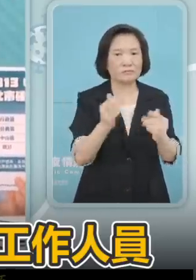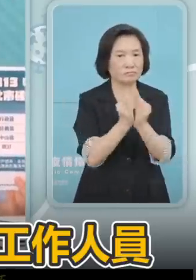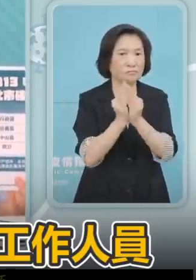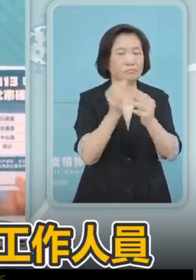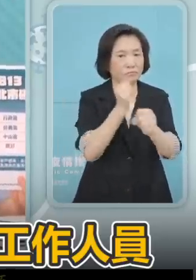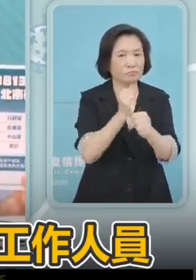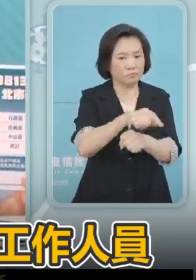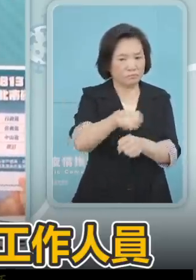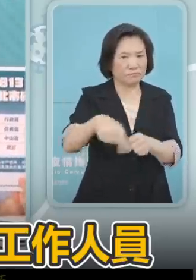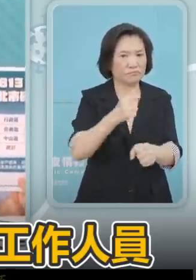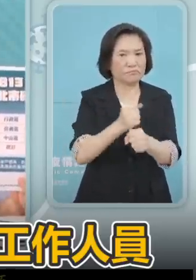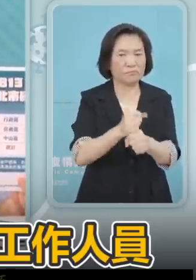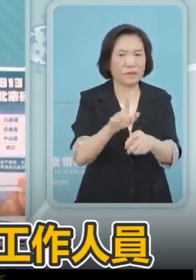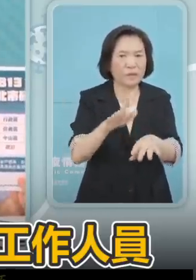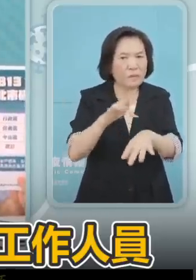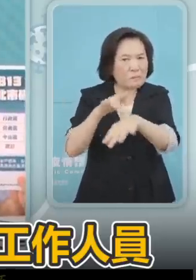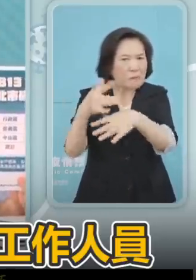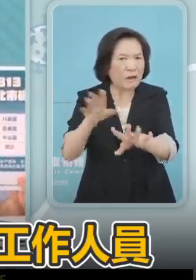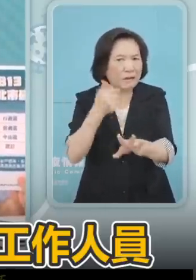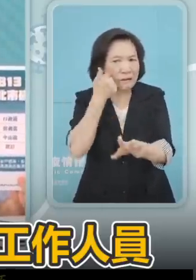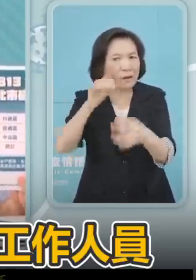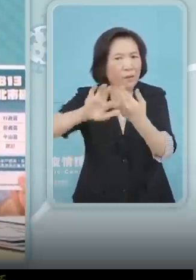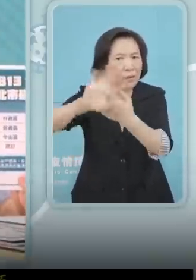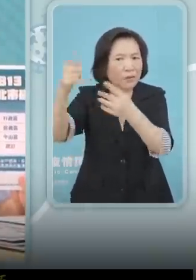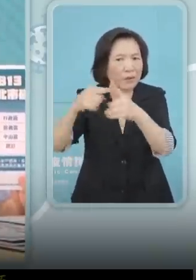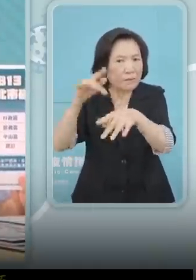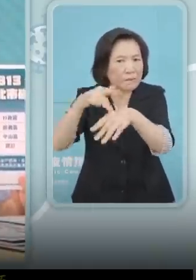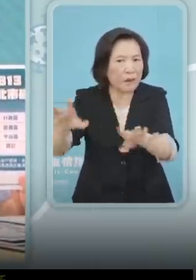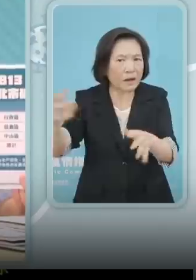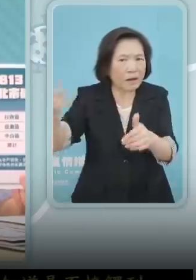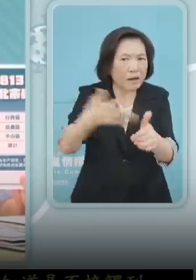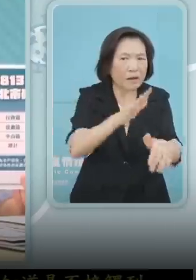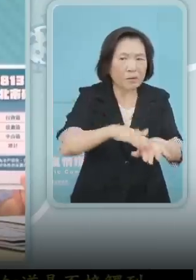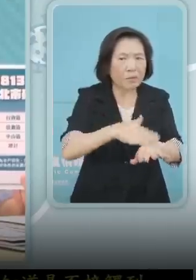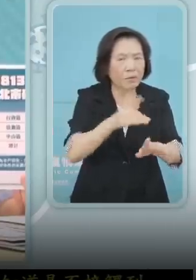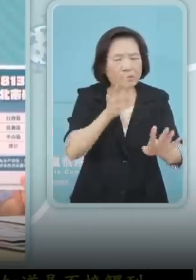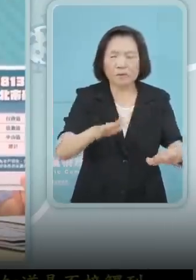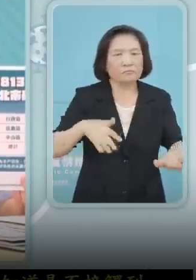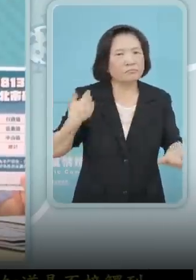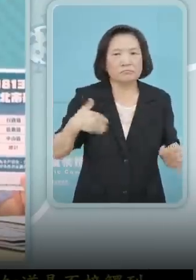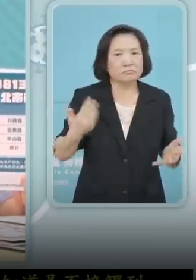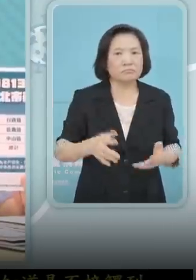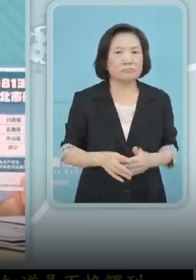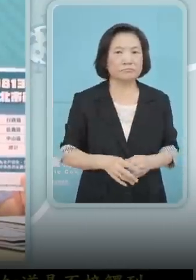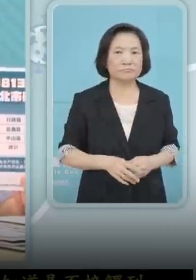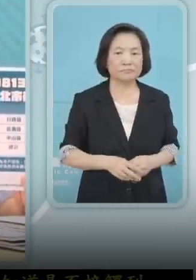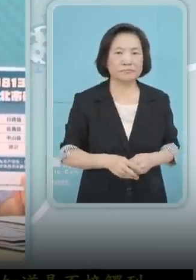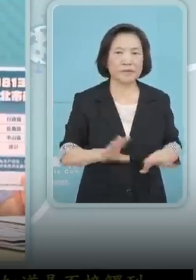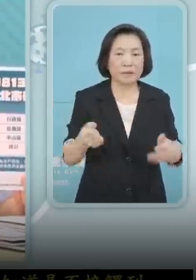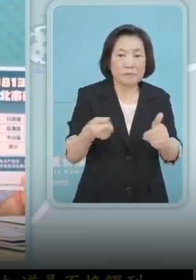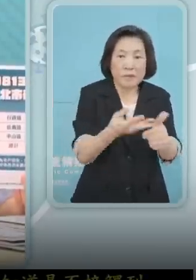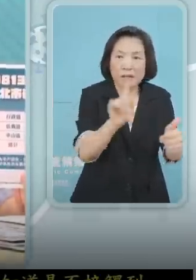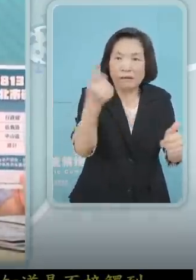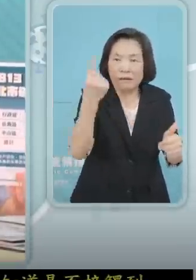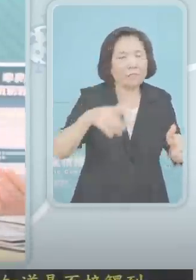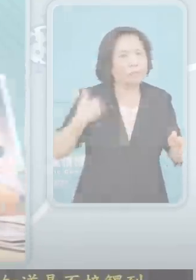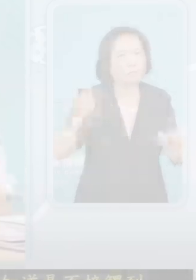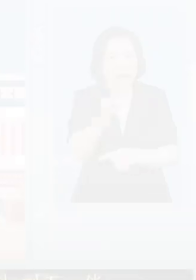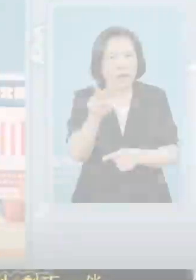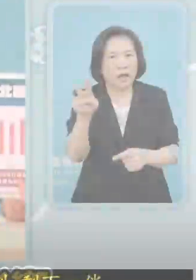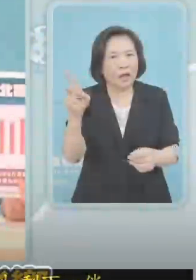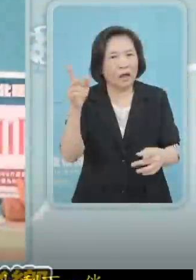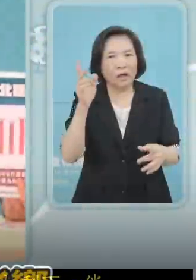是接触到机场的一些外国人哦，被感染到。不过因为这个感染源不明哦，还在调